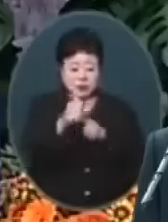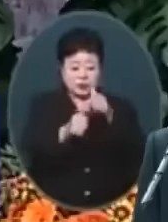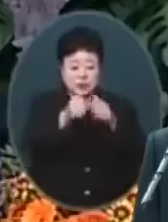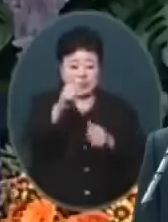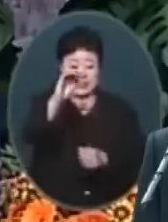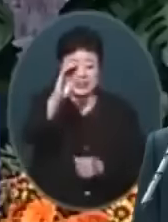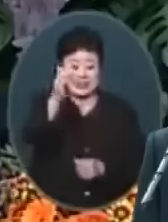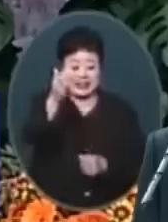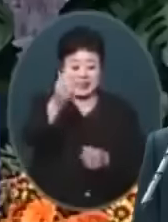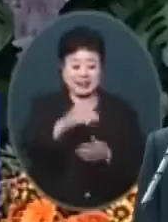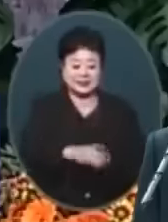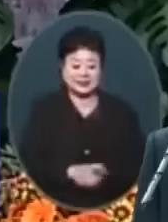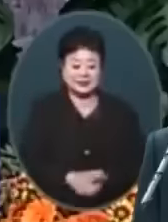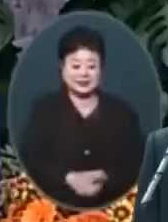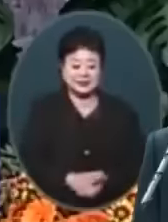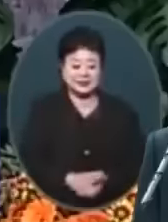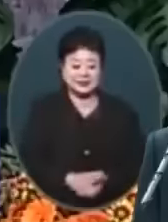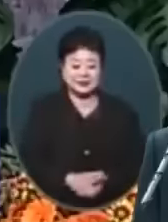우리 모든 사람의